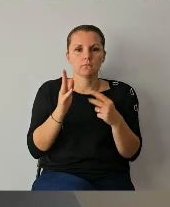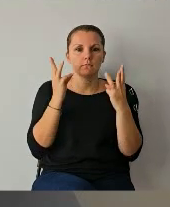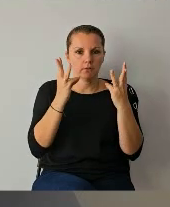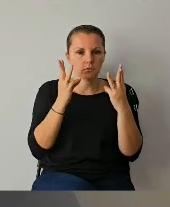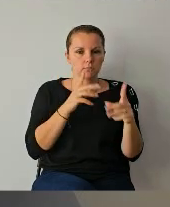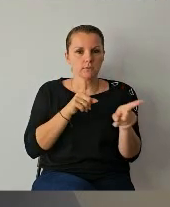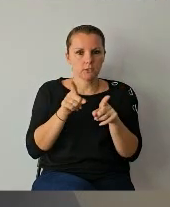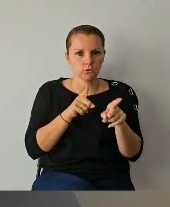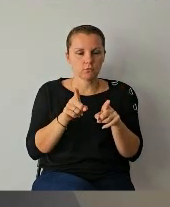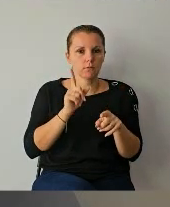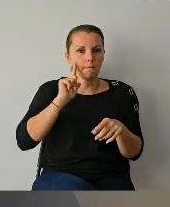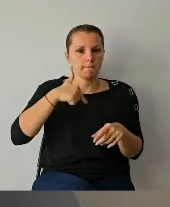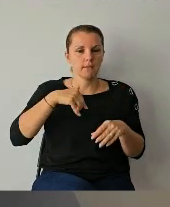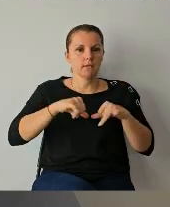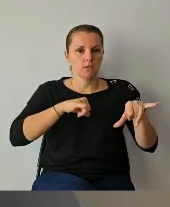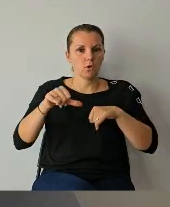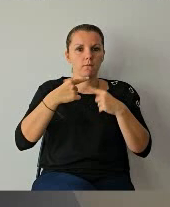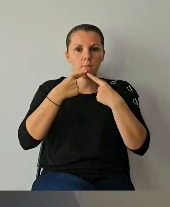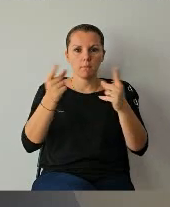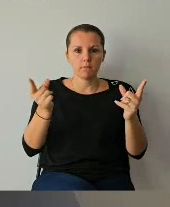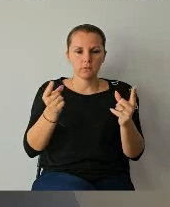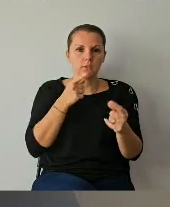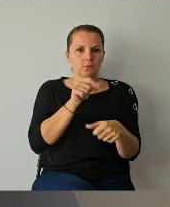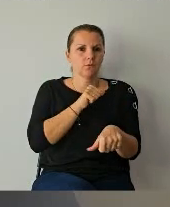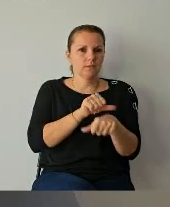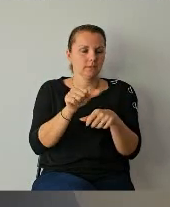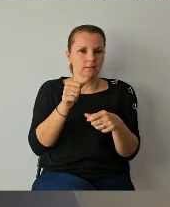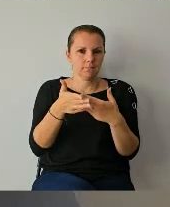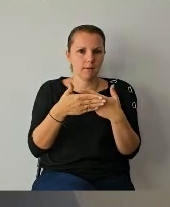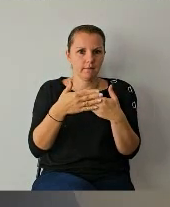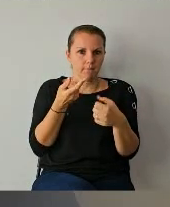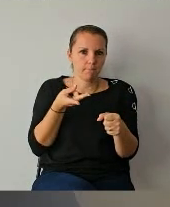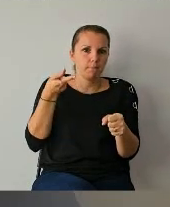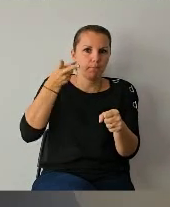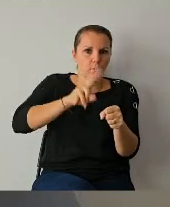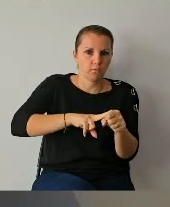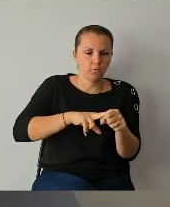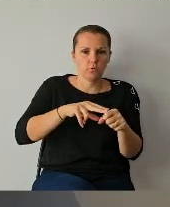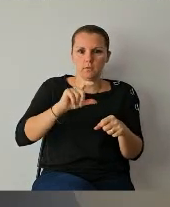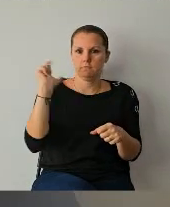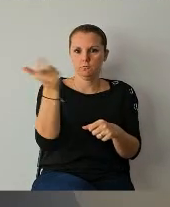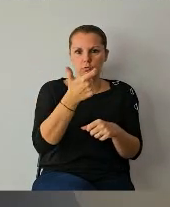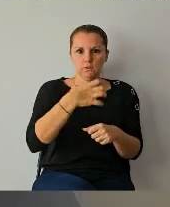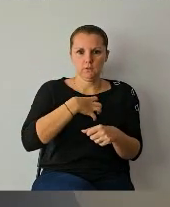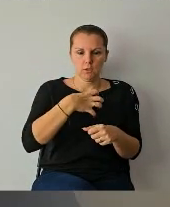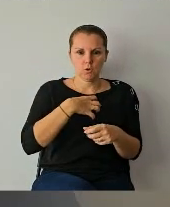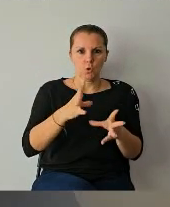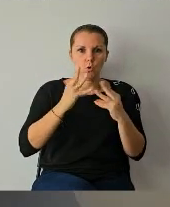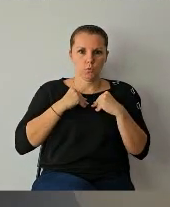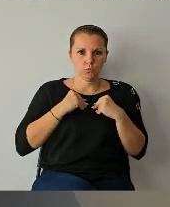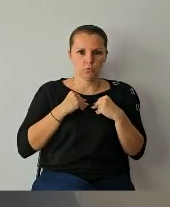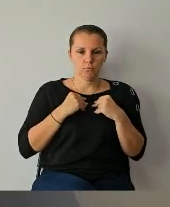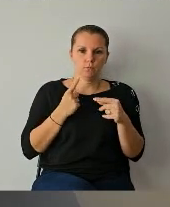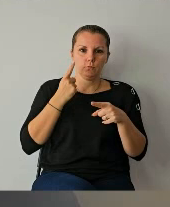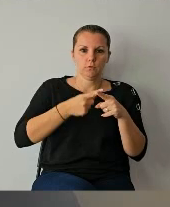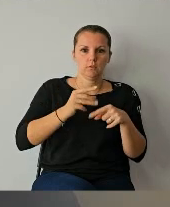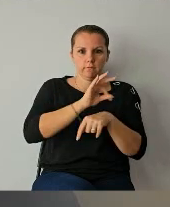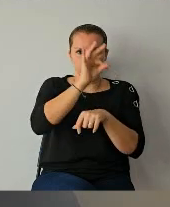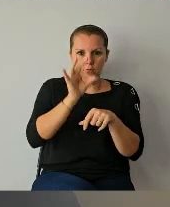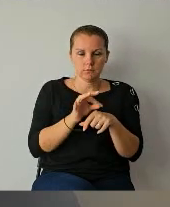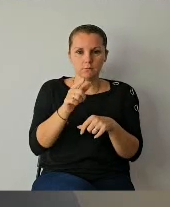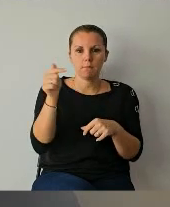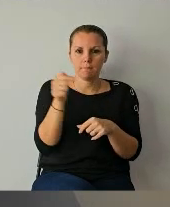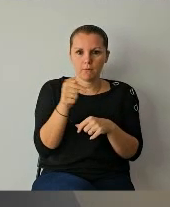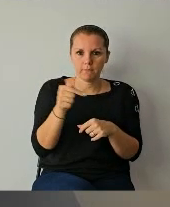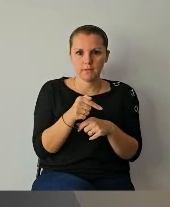tak jak powiedziała pani kierownik, praktycznie razy dwa wszyscy dyrektorzy ten dodatek funkcyjny dostają, co powinno